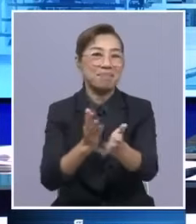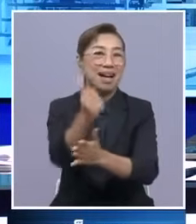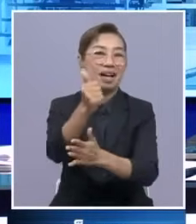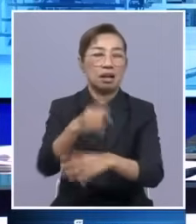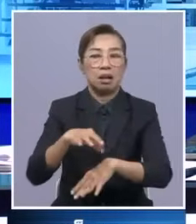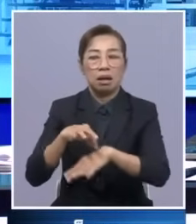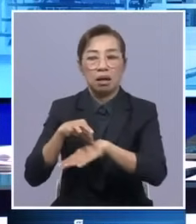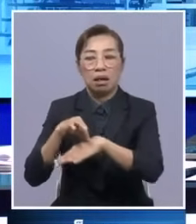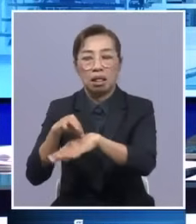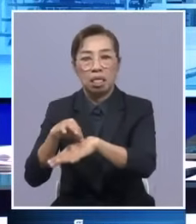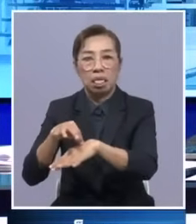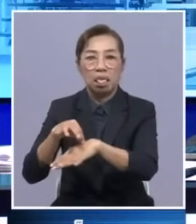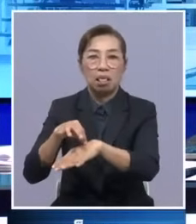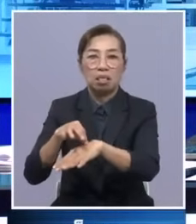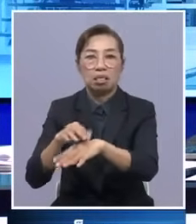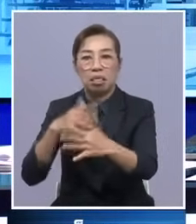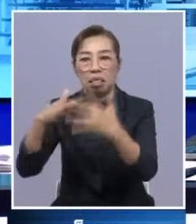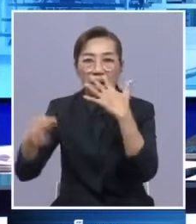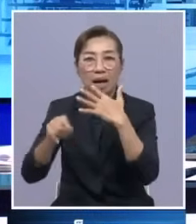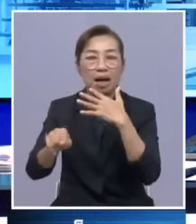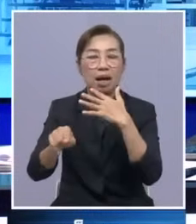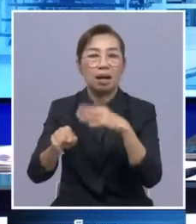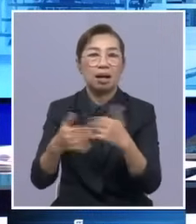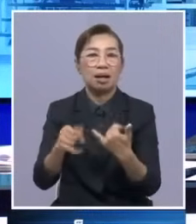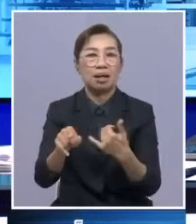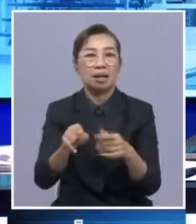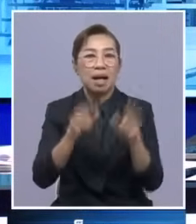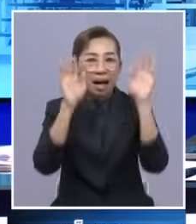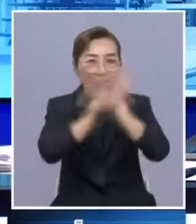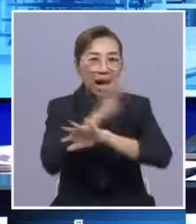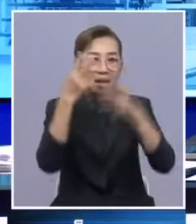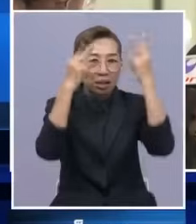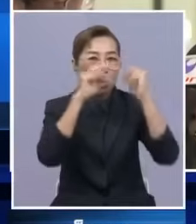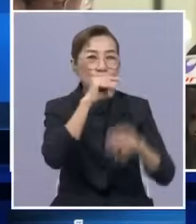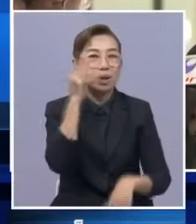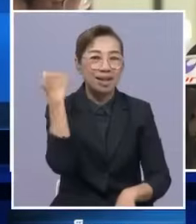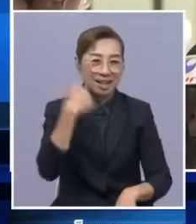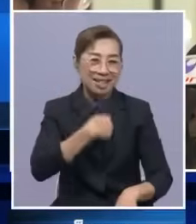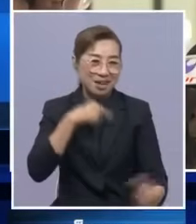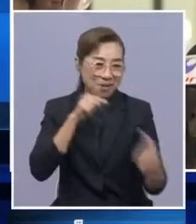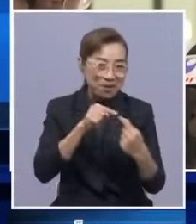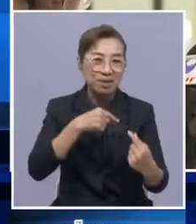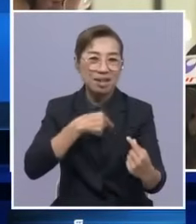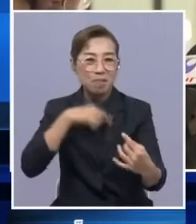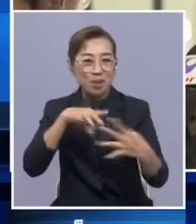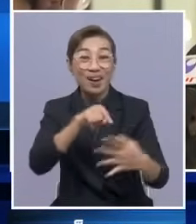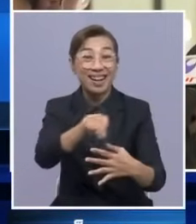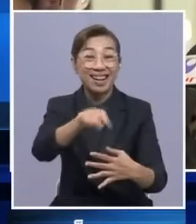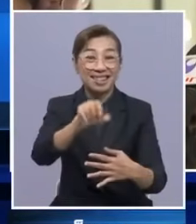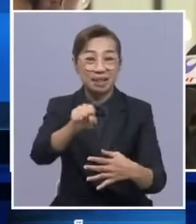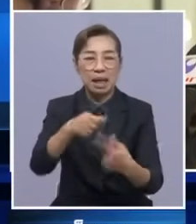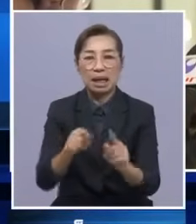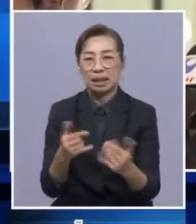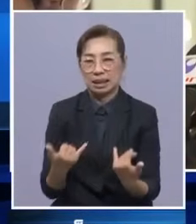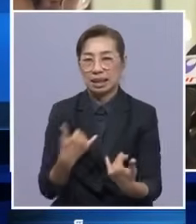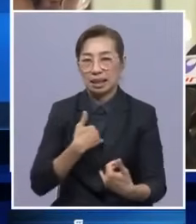วัง เหมือนเป็นคำกล่าวของนายกเลย แต่อันนี้คือคนละเรื่องเดียวกันนะฮะเรื่องนี้เรามีโพลมาสอบถามคุณผู้ชมส่วนนึงนะครับอยากชวนคุณ